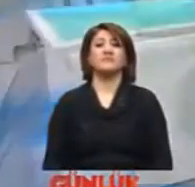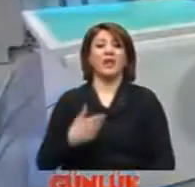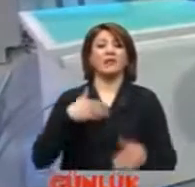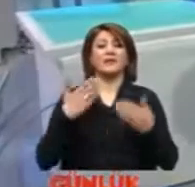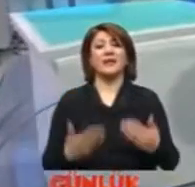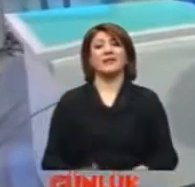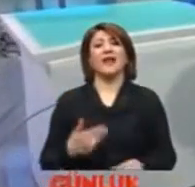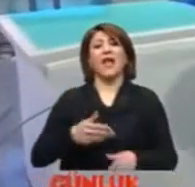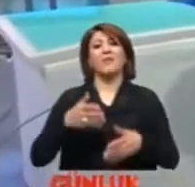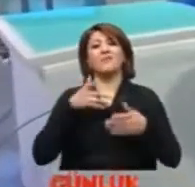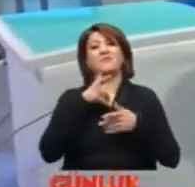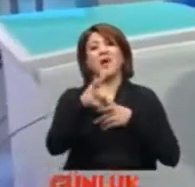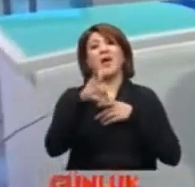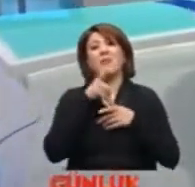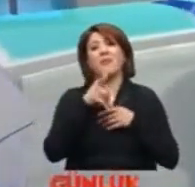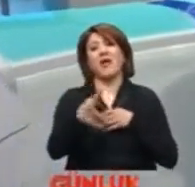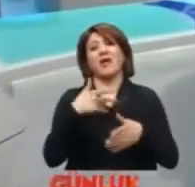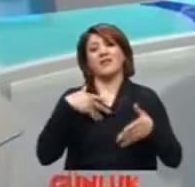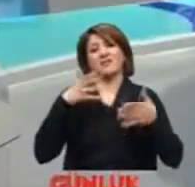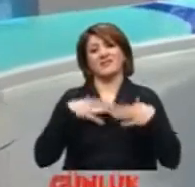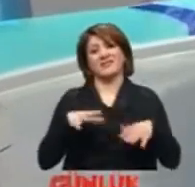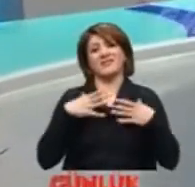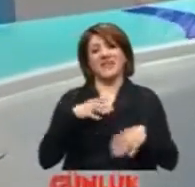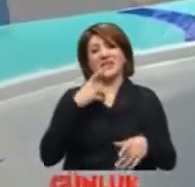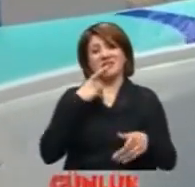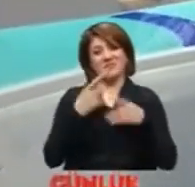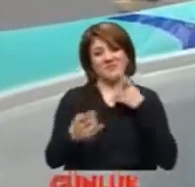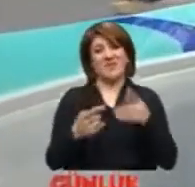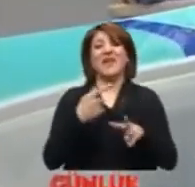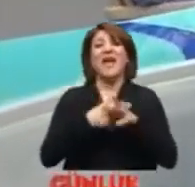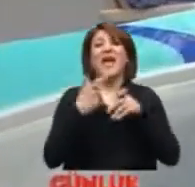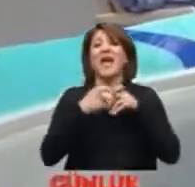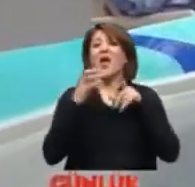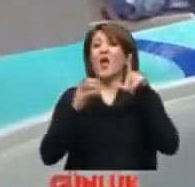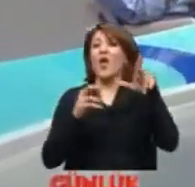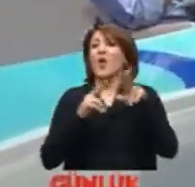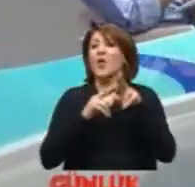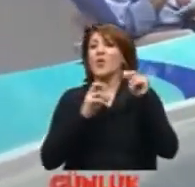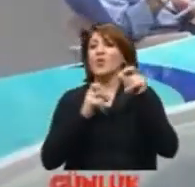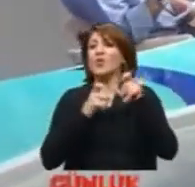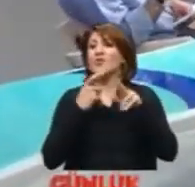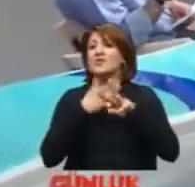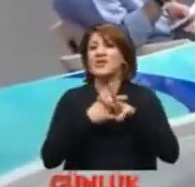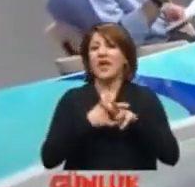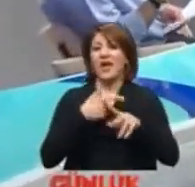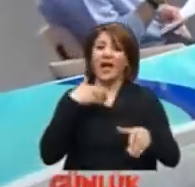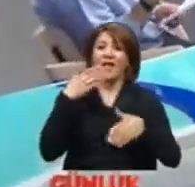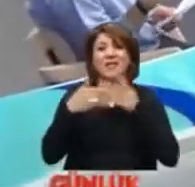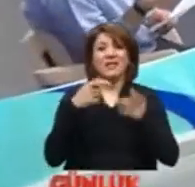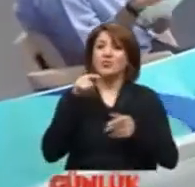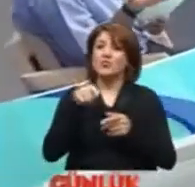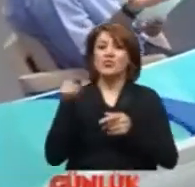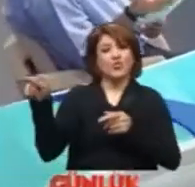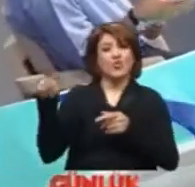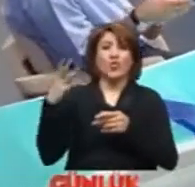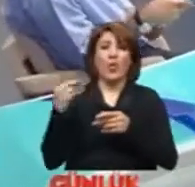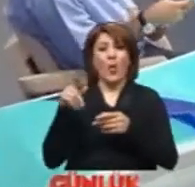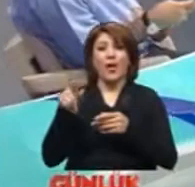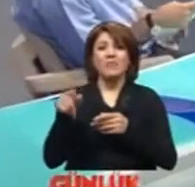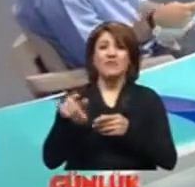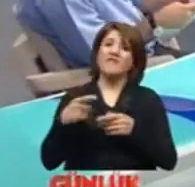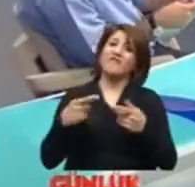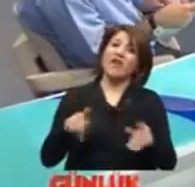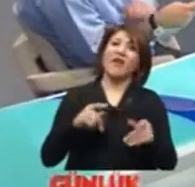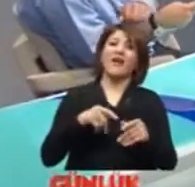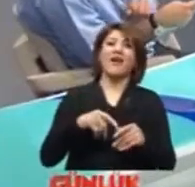Hayvan bugüne kadar hep ötmek istedim. Erol Köse'nin bahsettiği şey bu olabilir ya da belki sanat dünyasına atılacaktır tavuk,